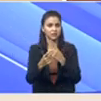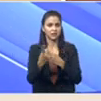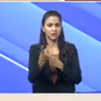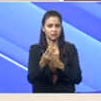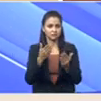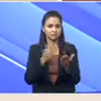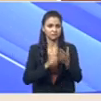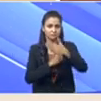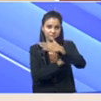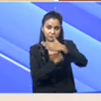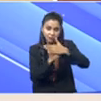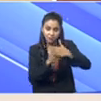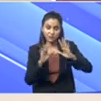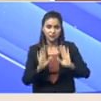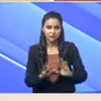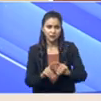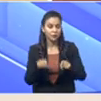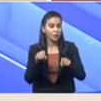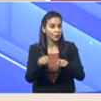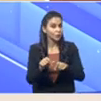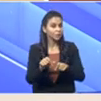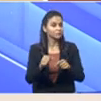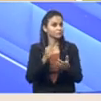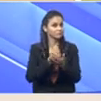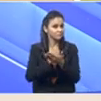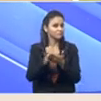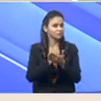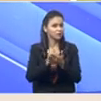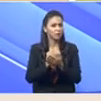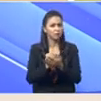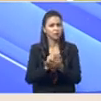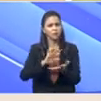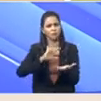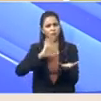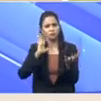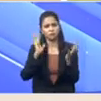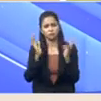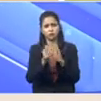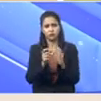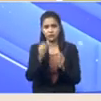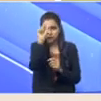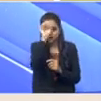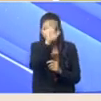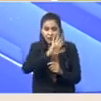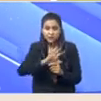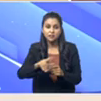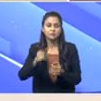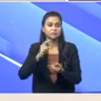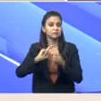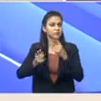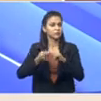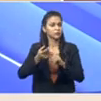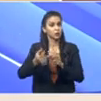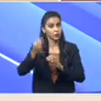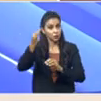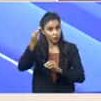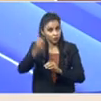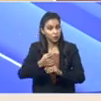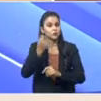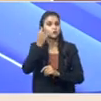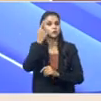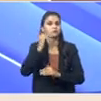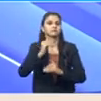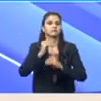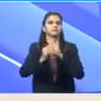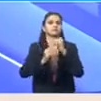है। उनका यह प्रयास अरब जगत में भारतीय साहित्य की नई समझ विकसित कर रहा